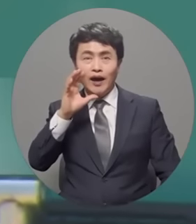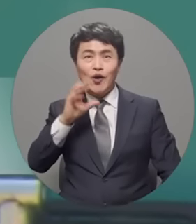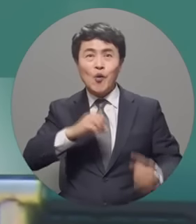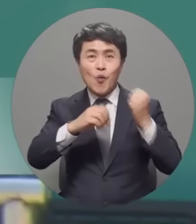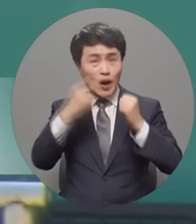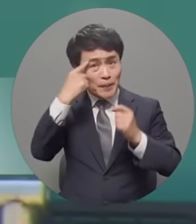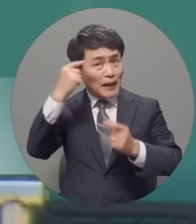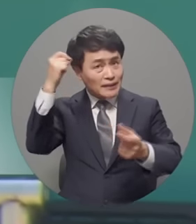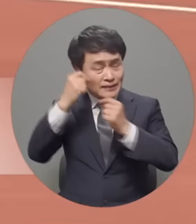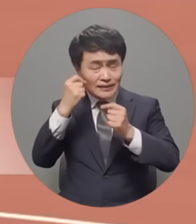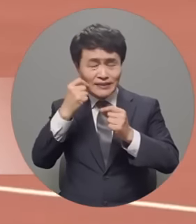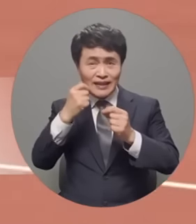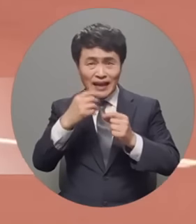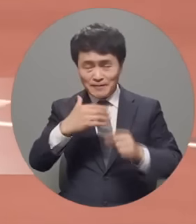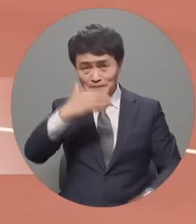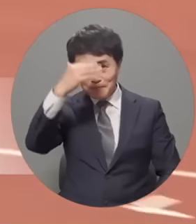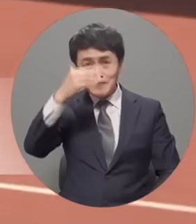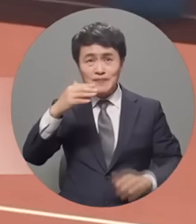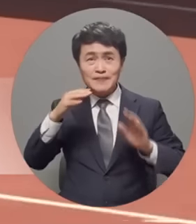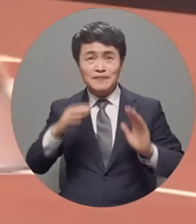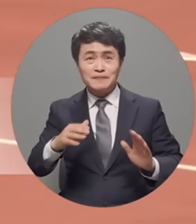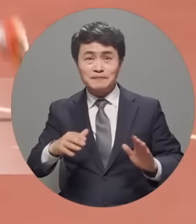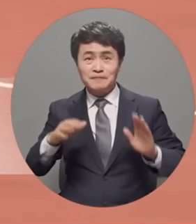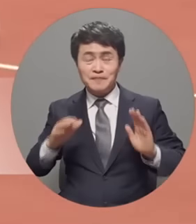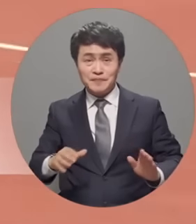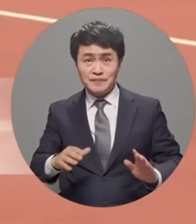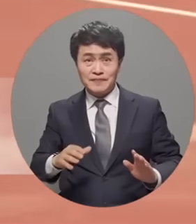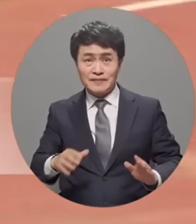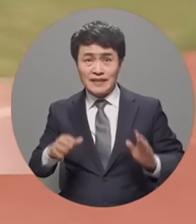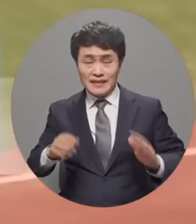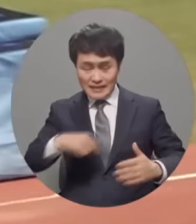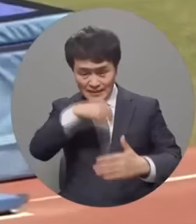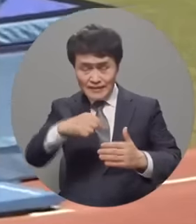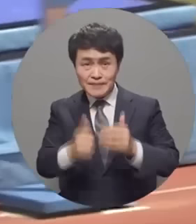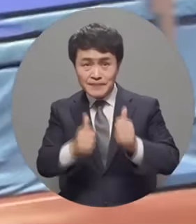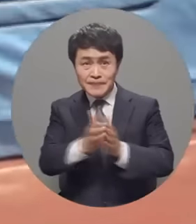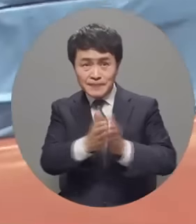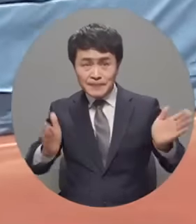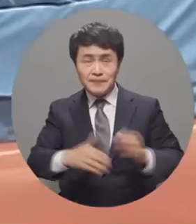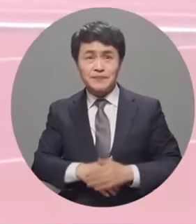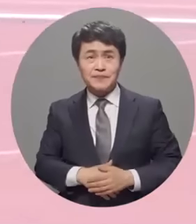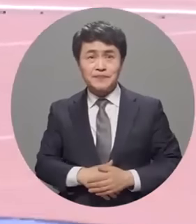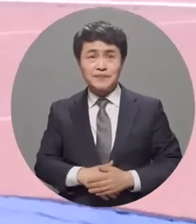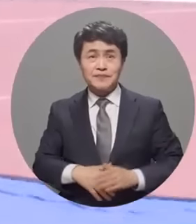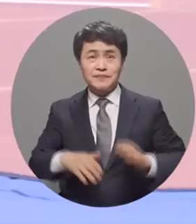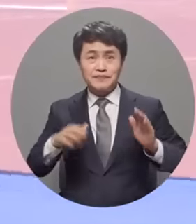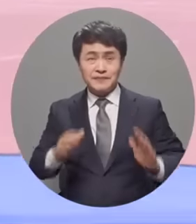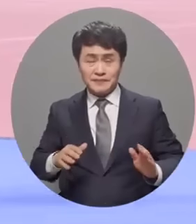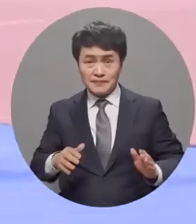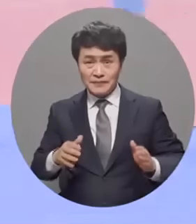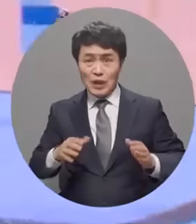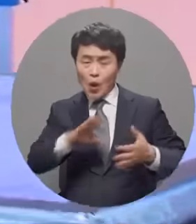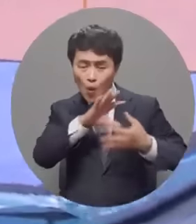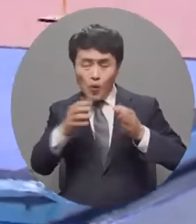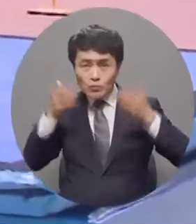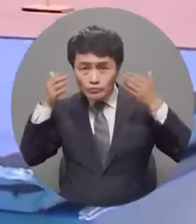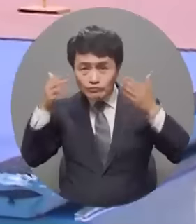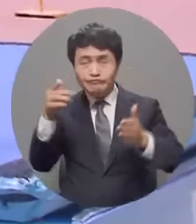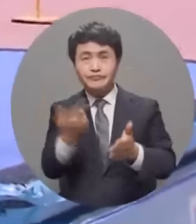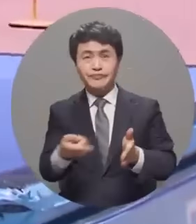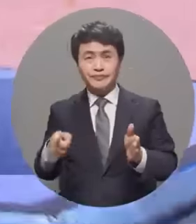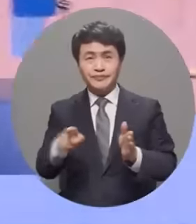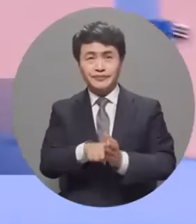짧았던 머리카락을 다 밀어버리고 올 시즌 첫 실외 경기에 나섰습니다. 올림픽에 집중하기 위해서였습니다.